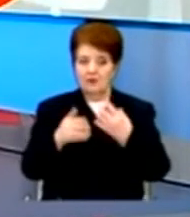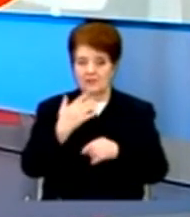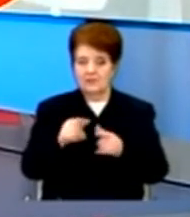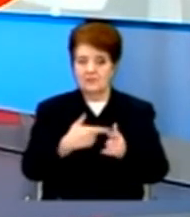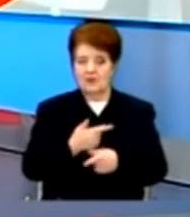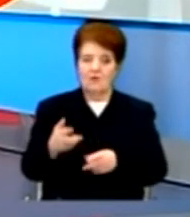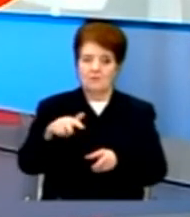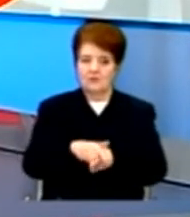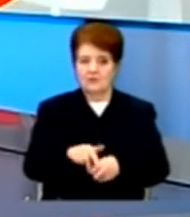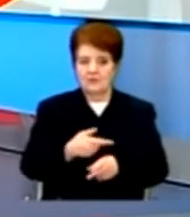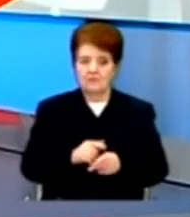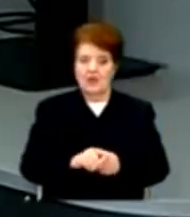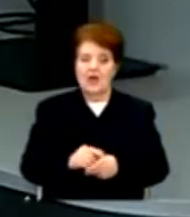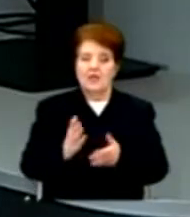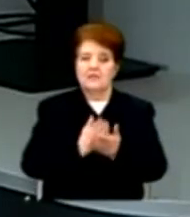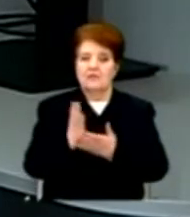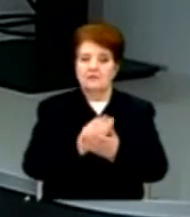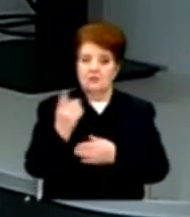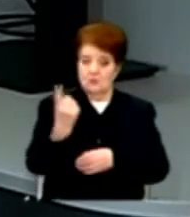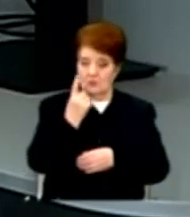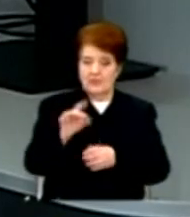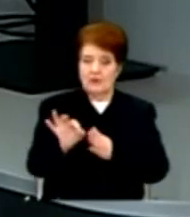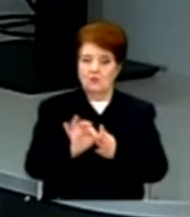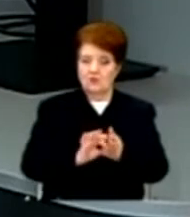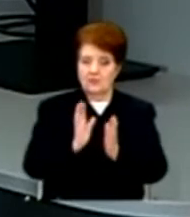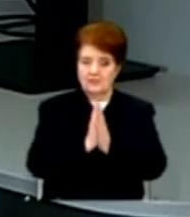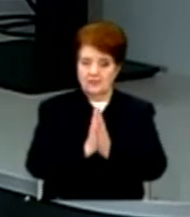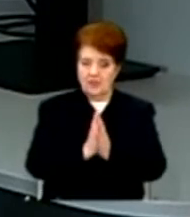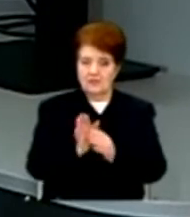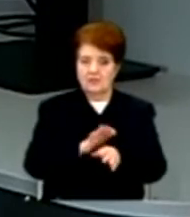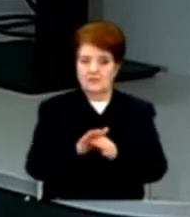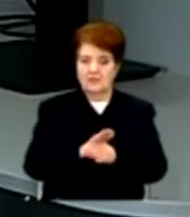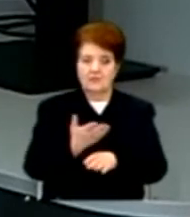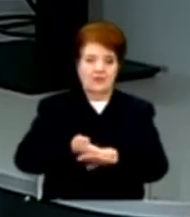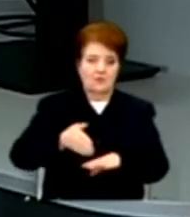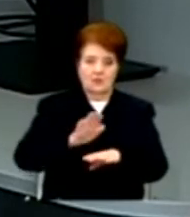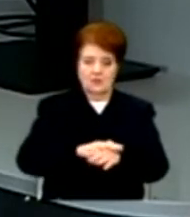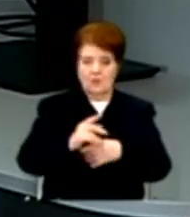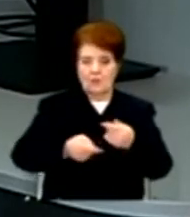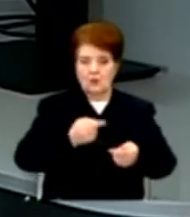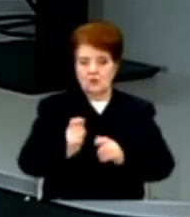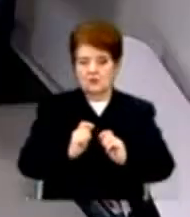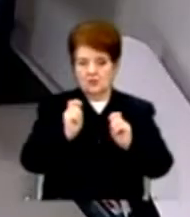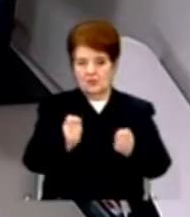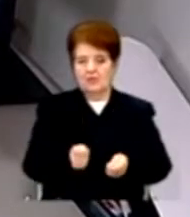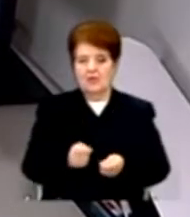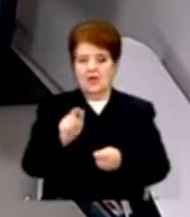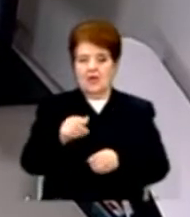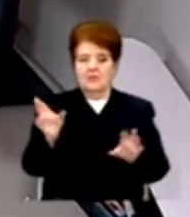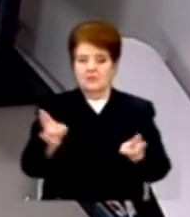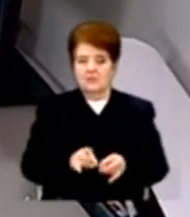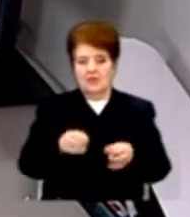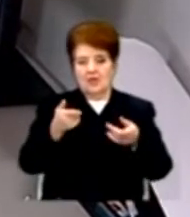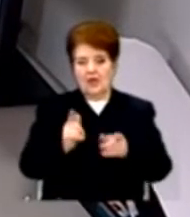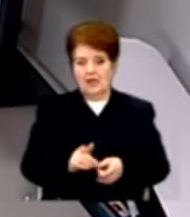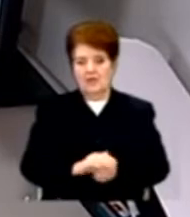abuzive. Serviciul Național Unic pentru Apeluri de Urgență îndeamnă utilizatorii să nu îngreuneze procesul de acordare a ajutorului necesar în urgențele